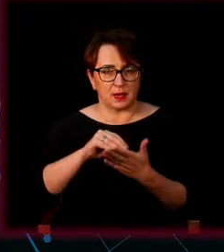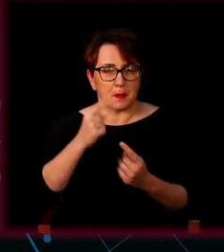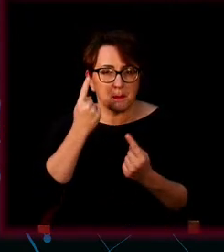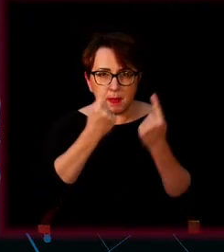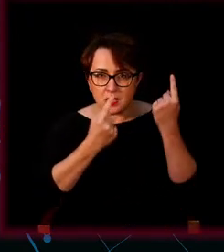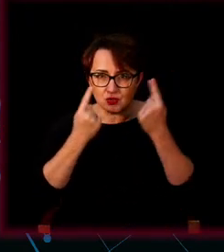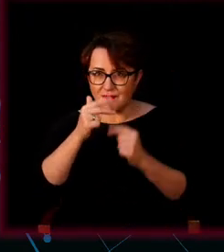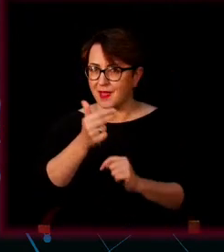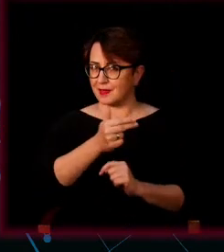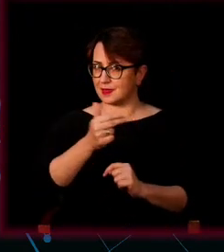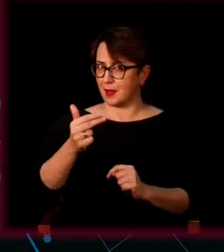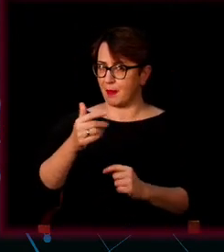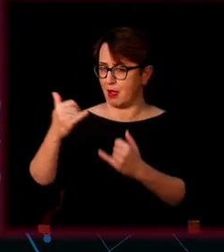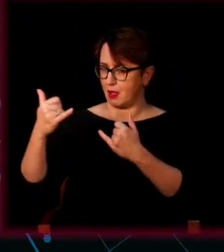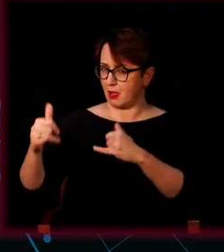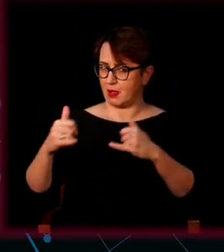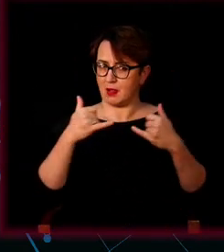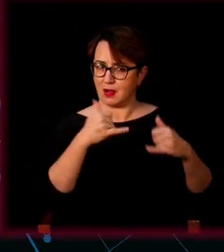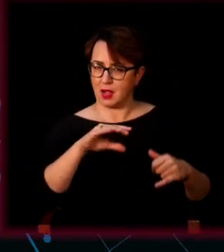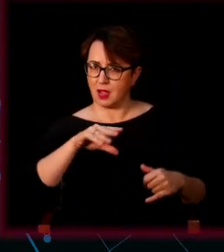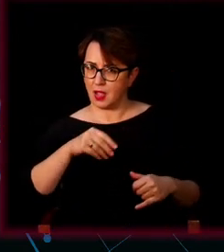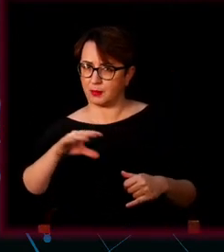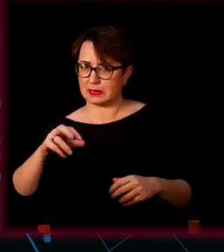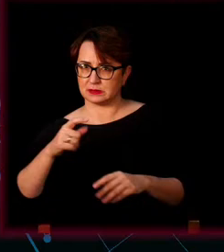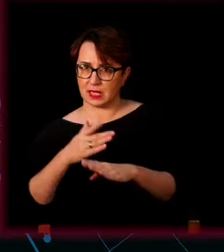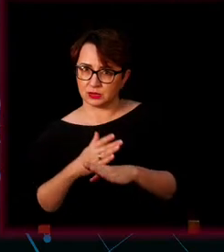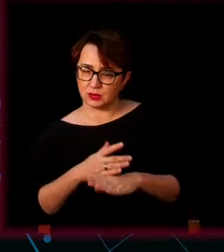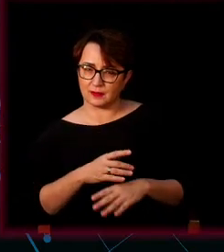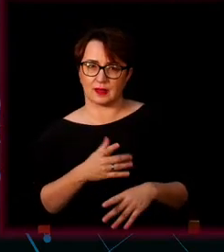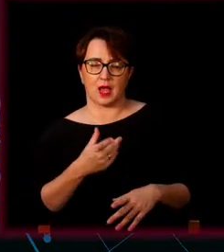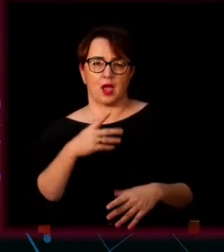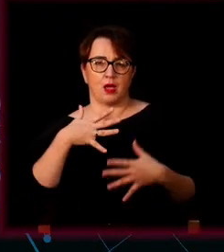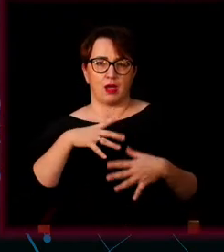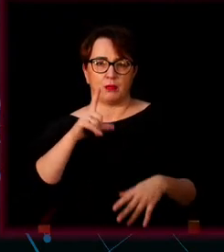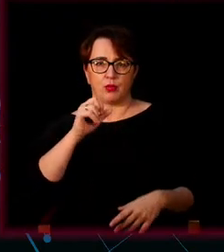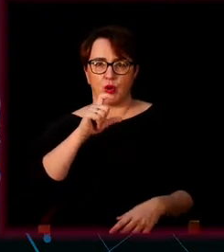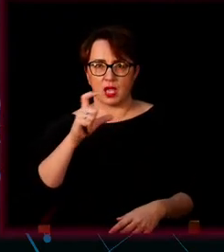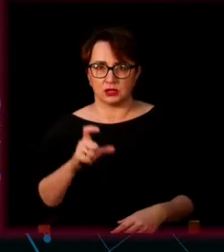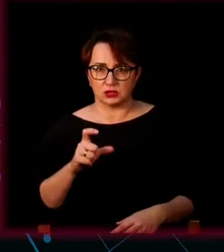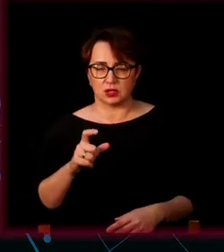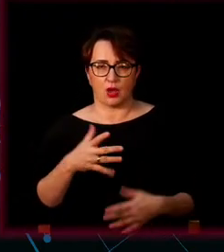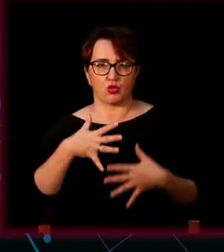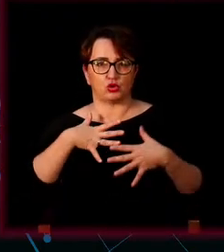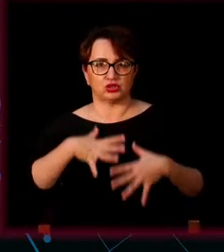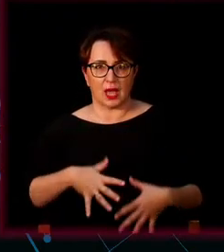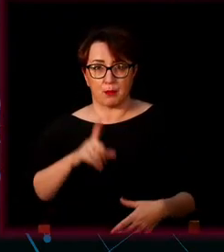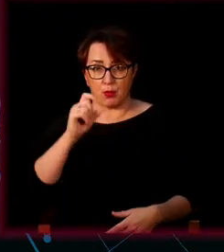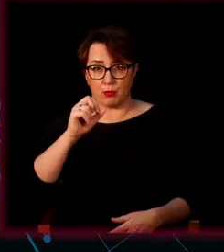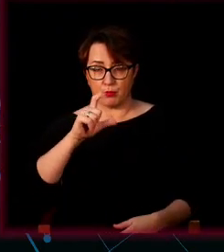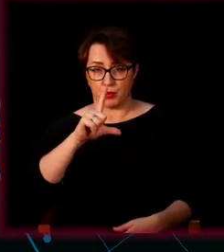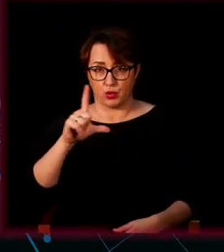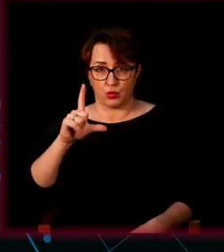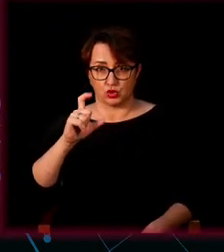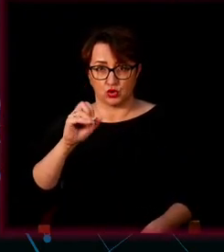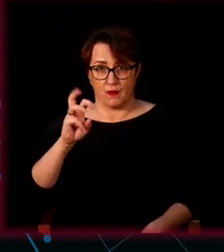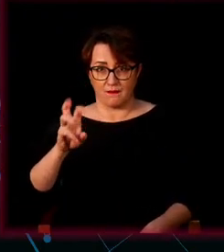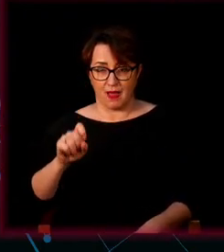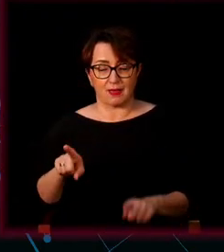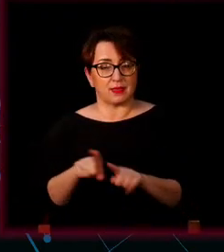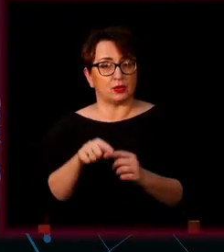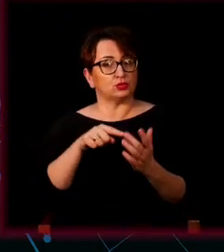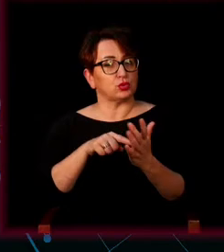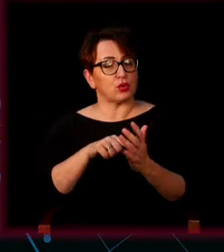myślowym na temat odmienności seksualnej, odmienności płciowej, czy tożsamości płciowej i tego,